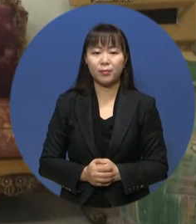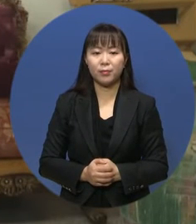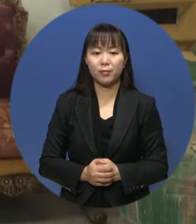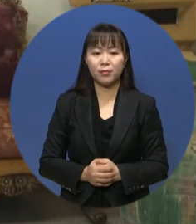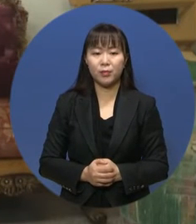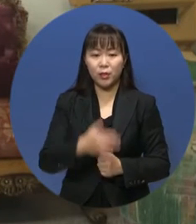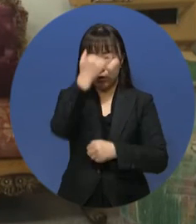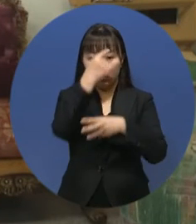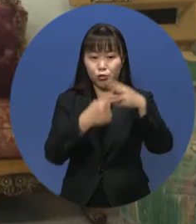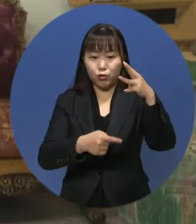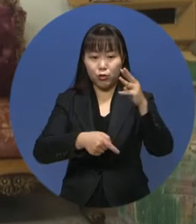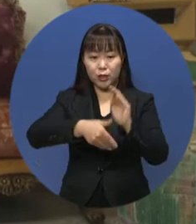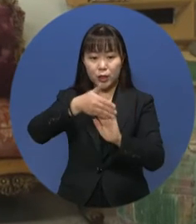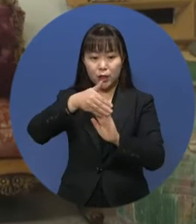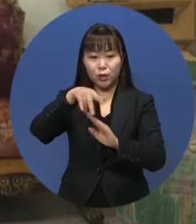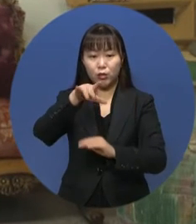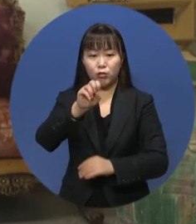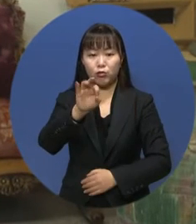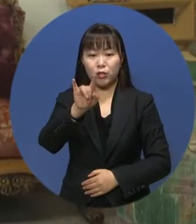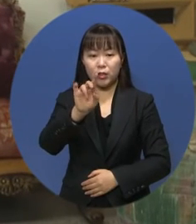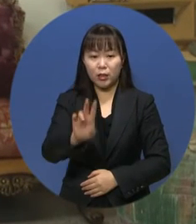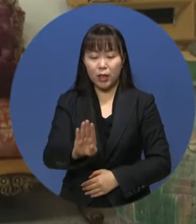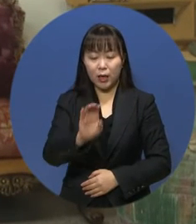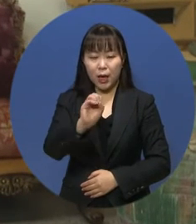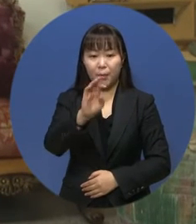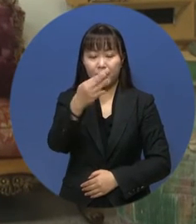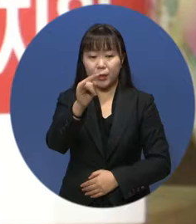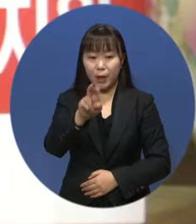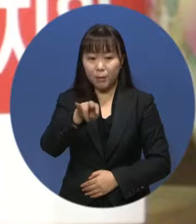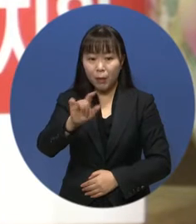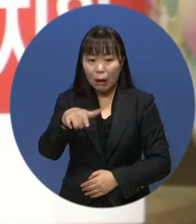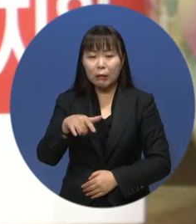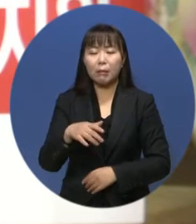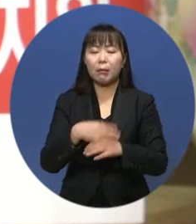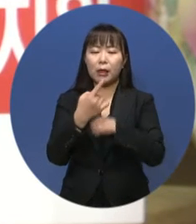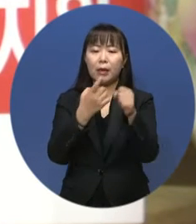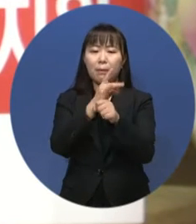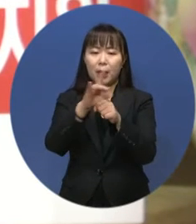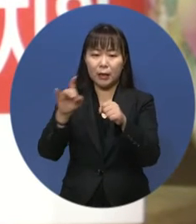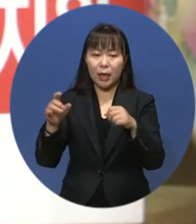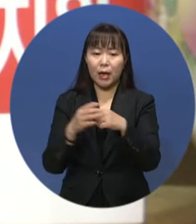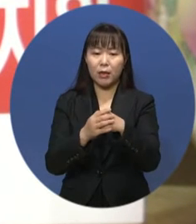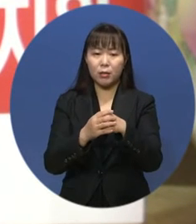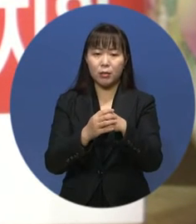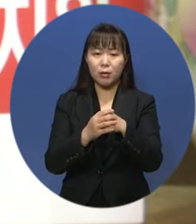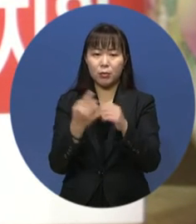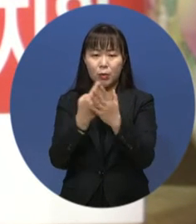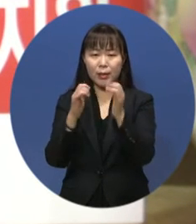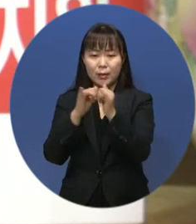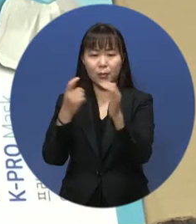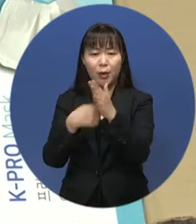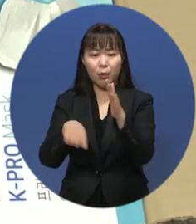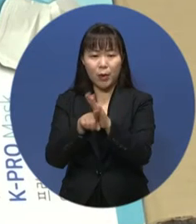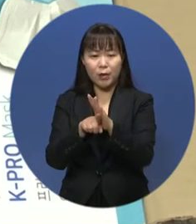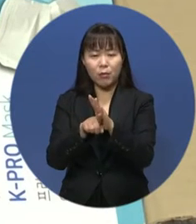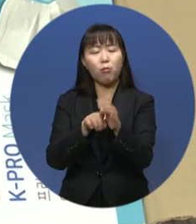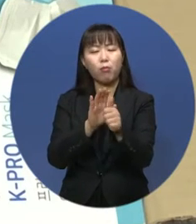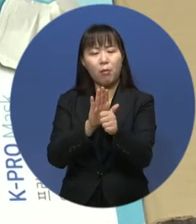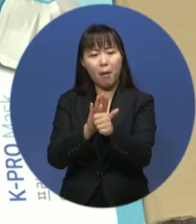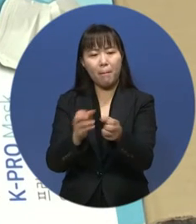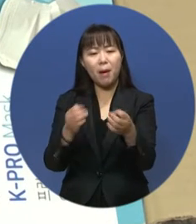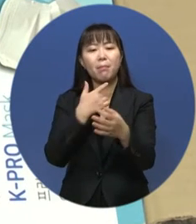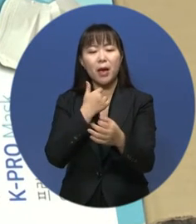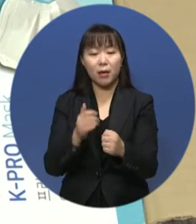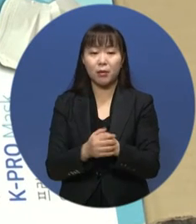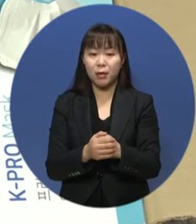충주시 중앙탄면의 후원단체 이룸은 매년 소외계층을 위한 행사에 앞장서 왔습니다.